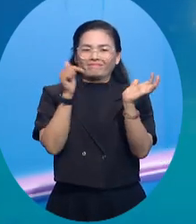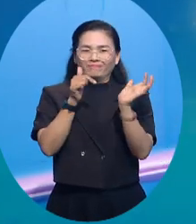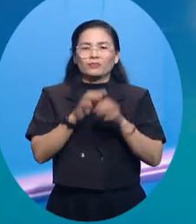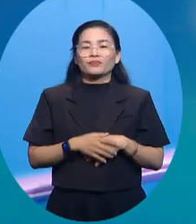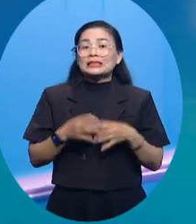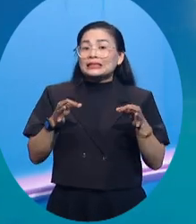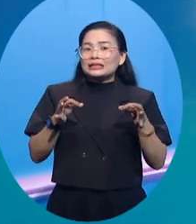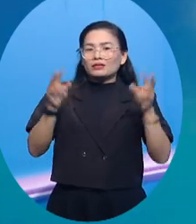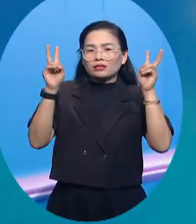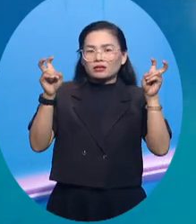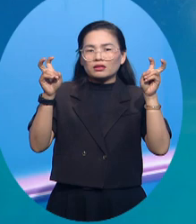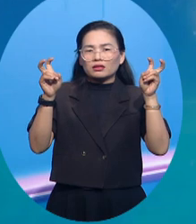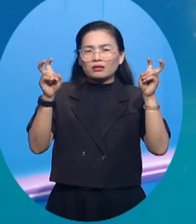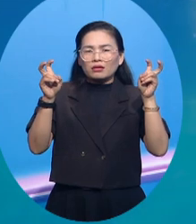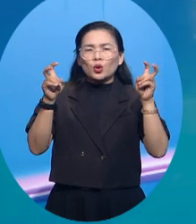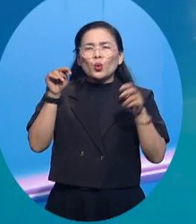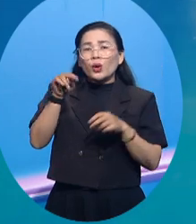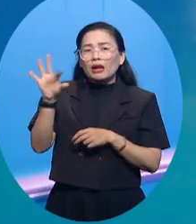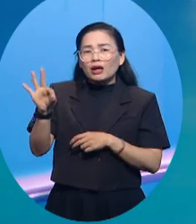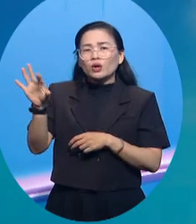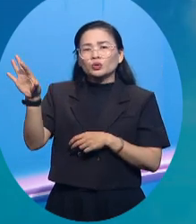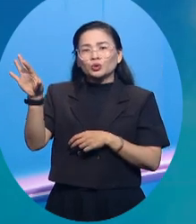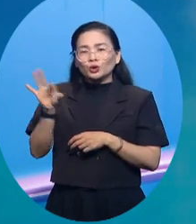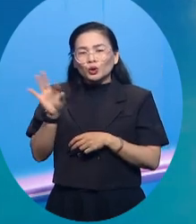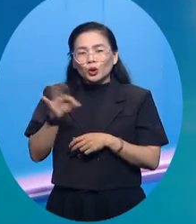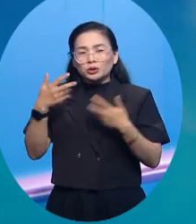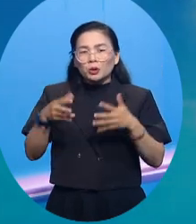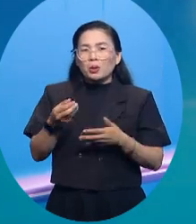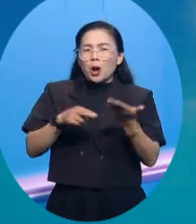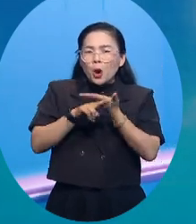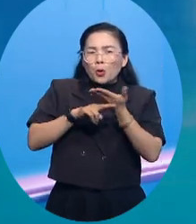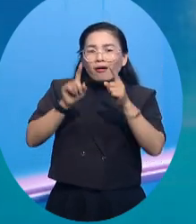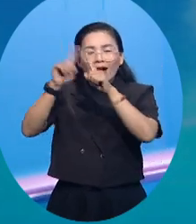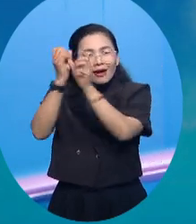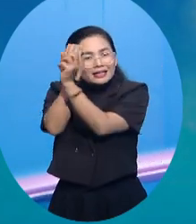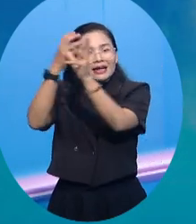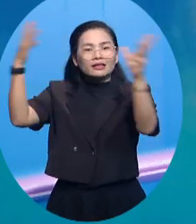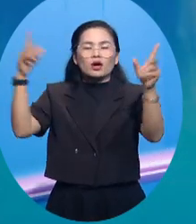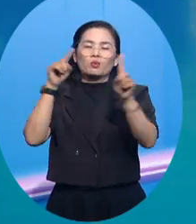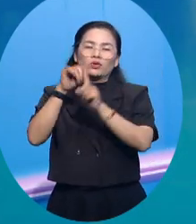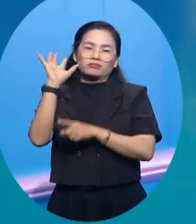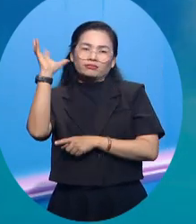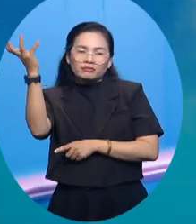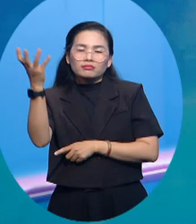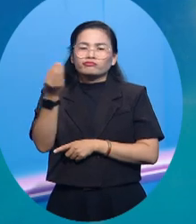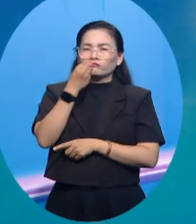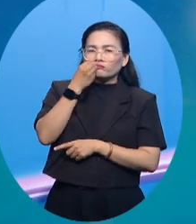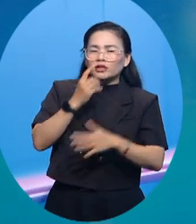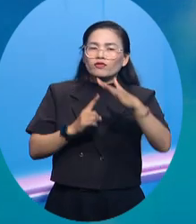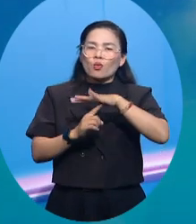trong khuôn khổ đề án biến tấu và nguyên liệu nấu triệu món Việt với chủ hoạt động mới mẻ nhằm thúc đẩy du lịch và văn hóa ẩm